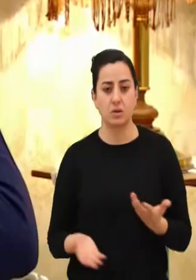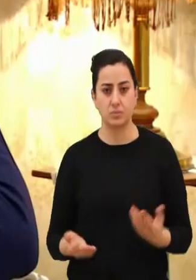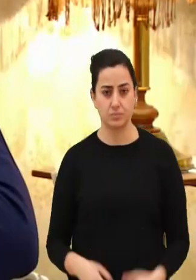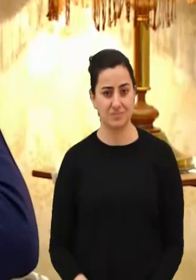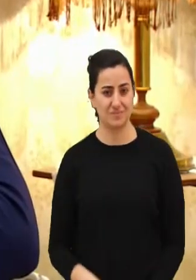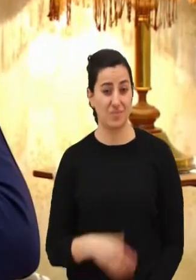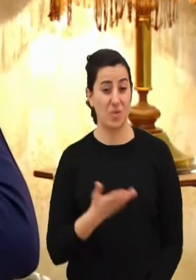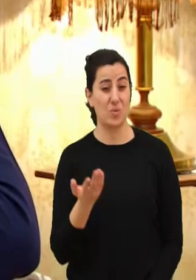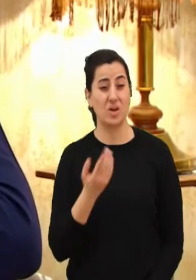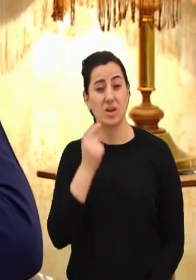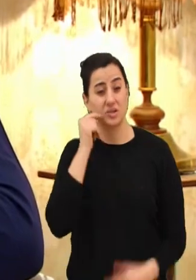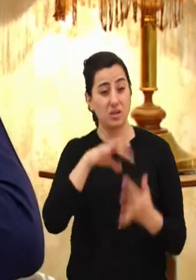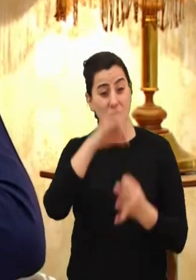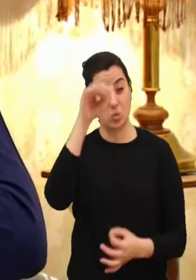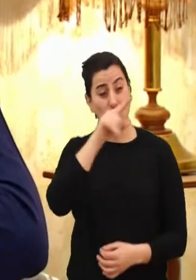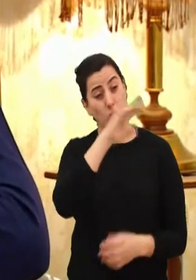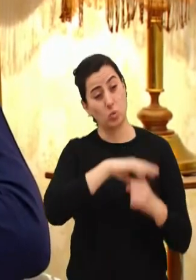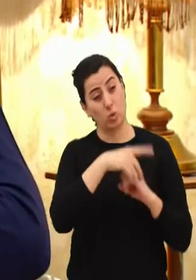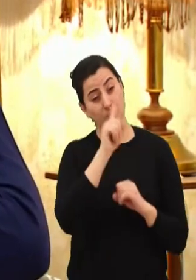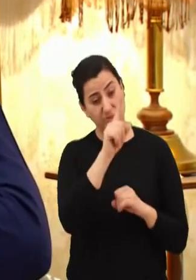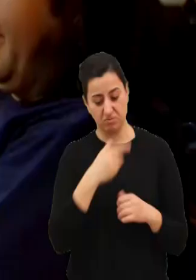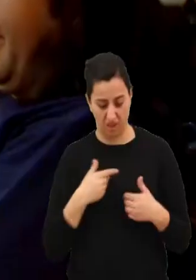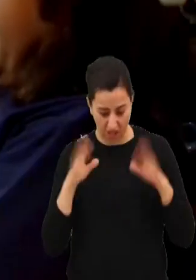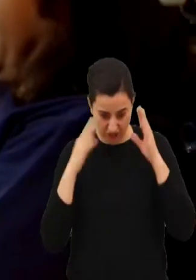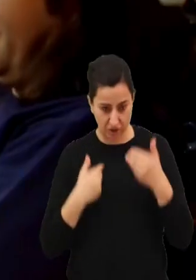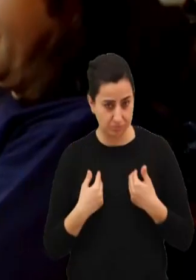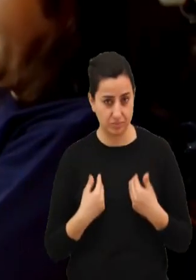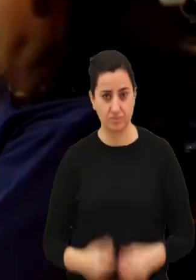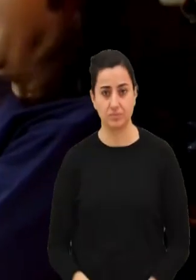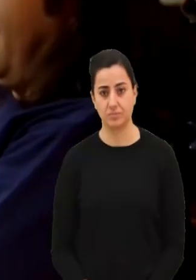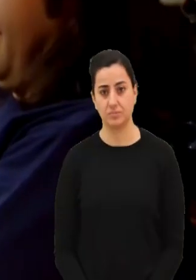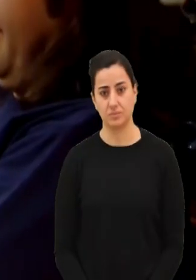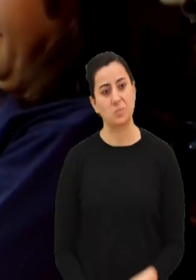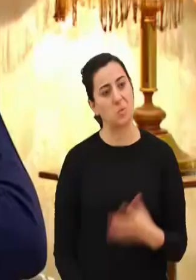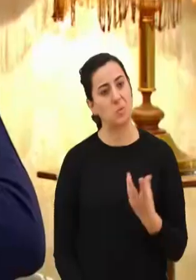dünyada en sevdiği insan o ha. Biz de burada eşek başı.